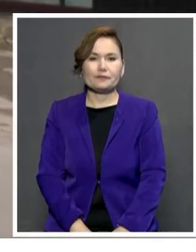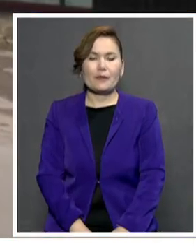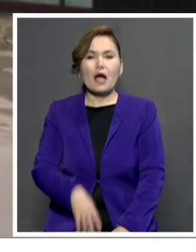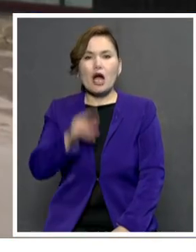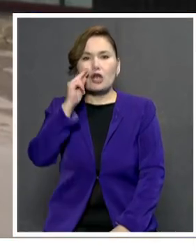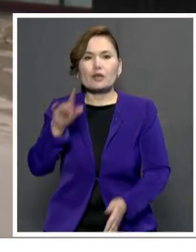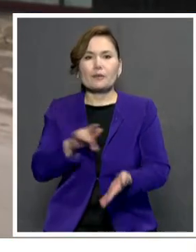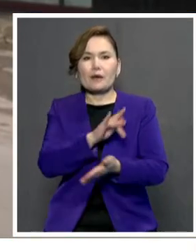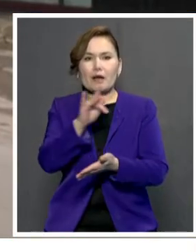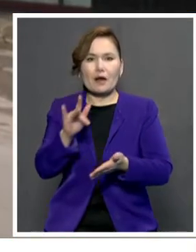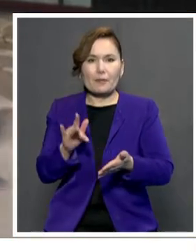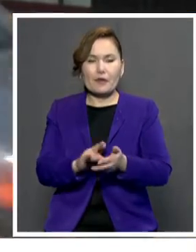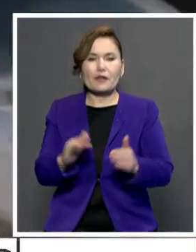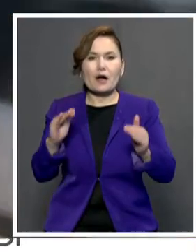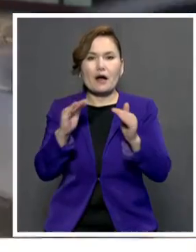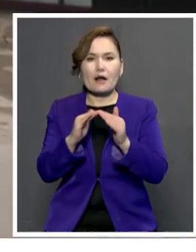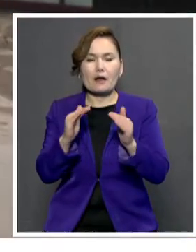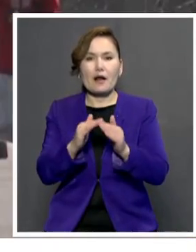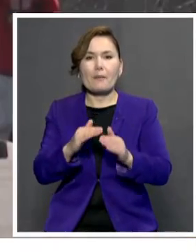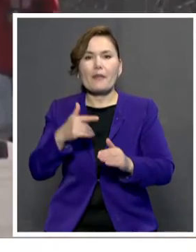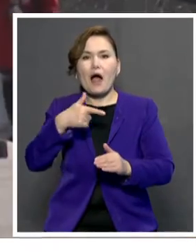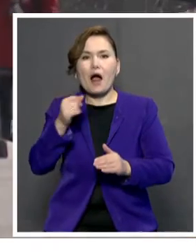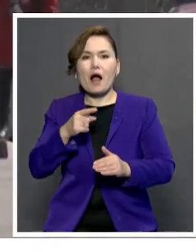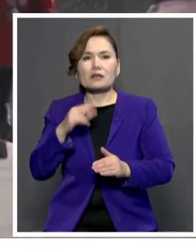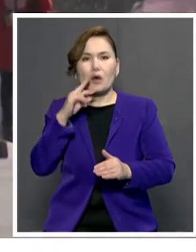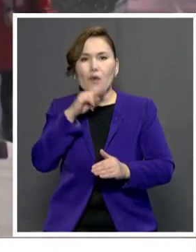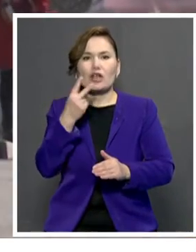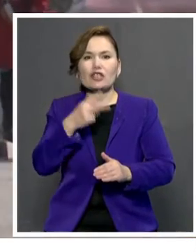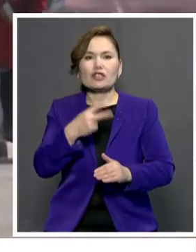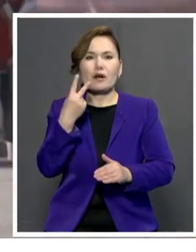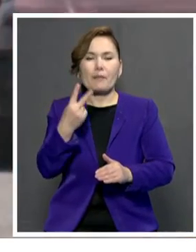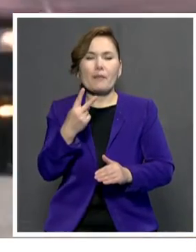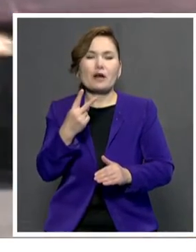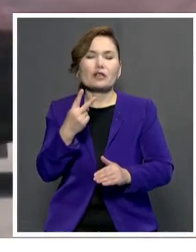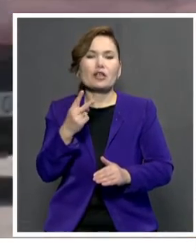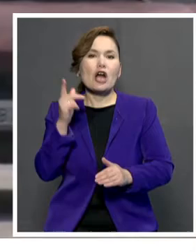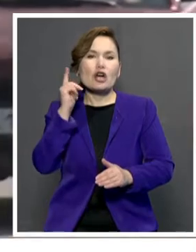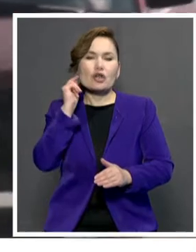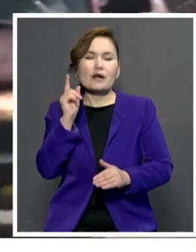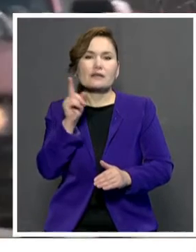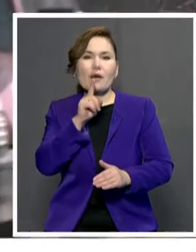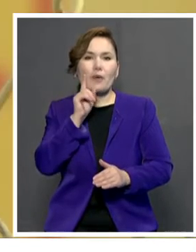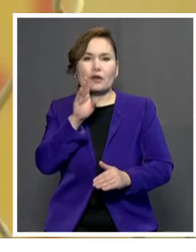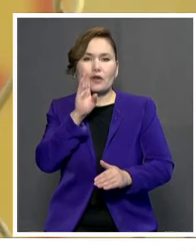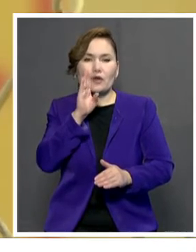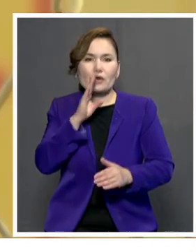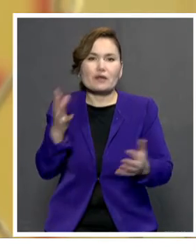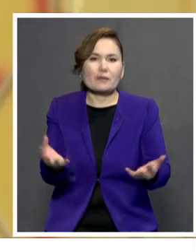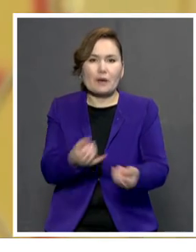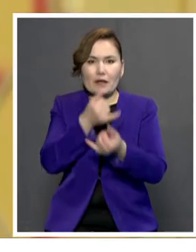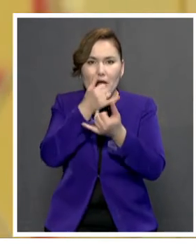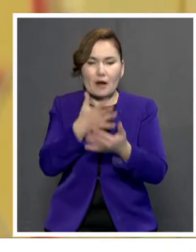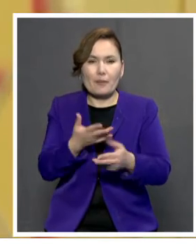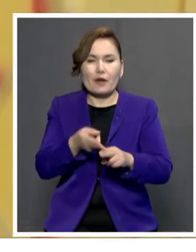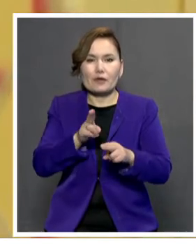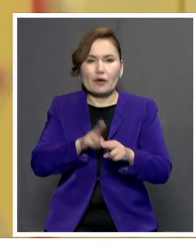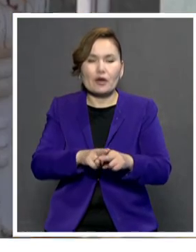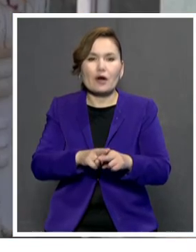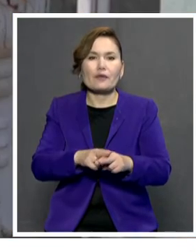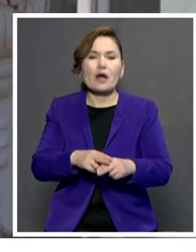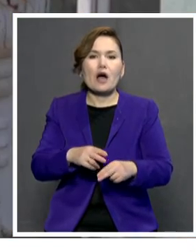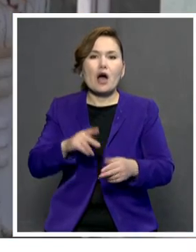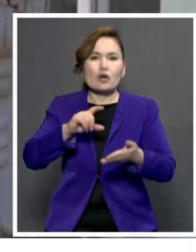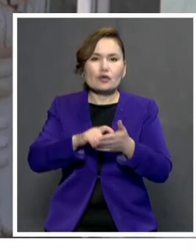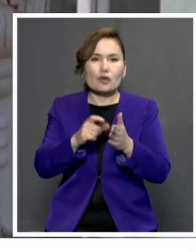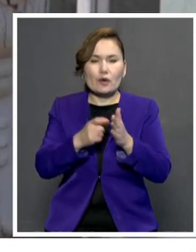Ал Шымкенттегі жер үйлердің бірінде газға уланған 22 жастағы бойжеткенді аман алып қалу мүмкін болмады. Оқиға орнына барған мамандар жуыну бөлмесінде